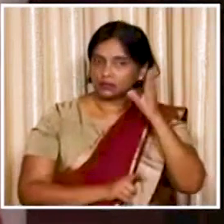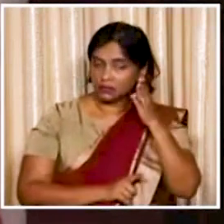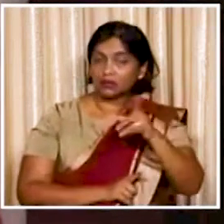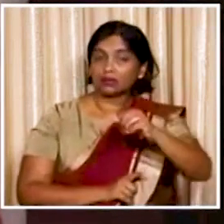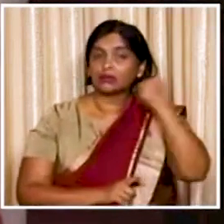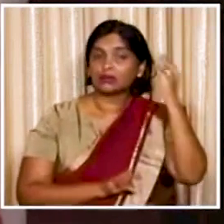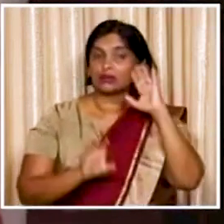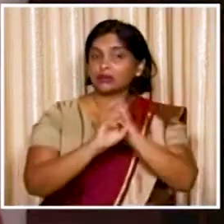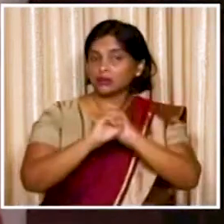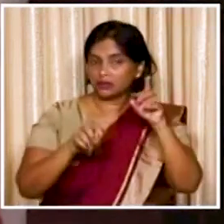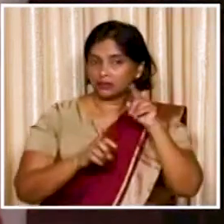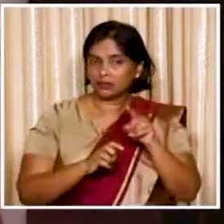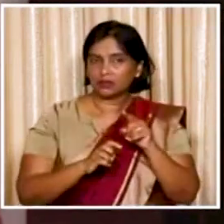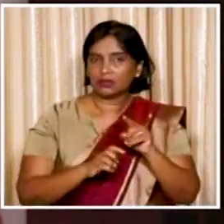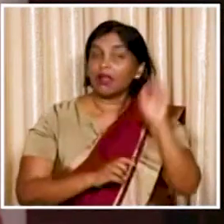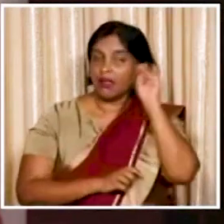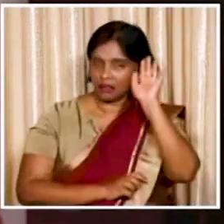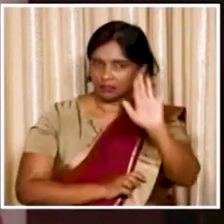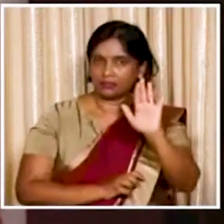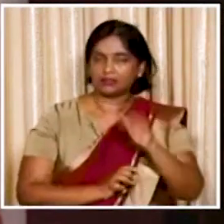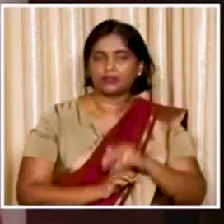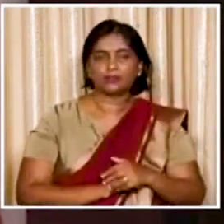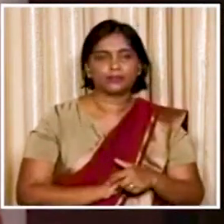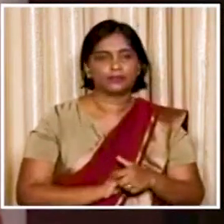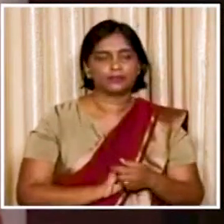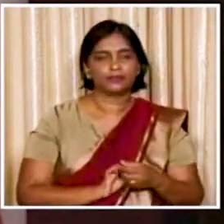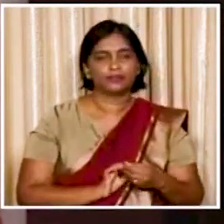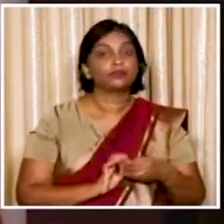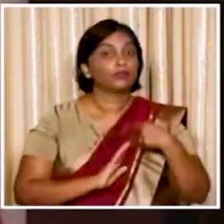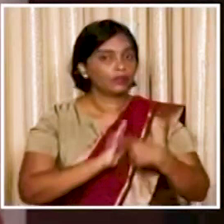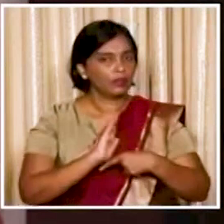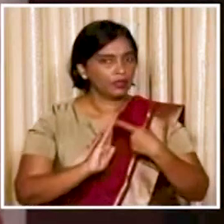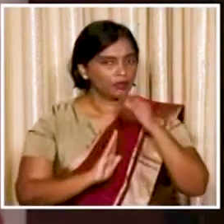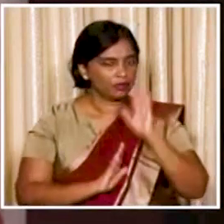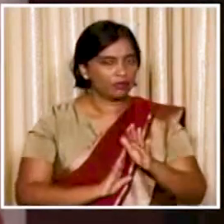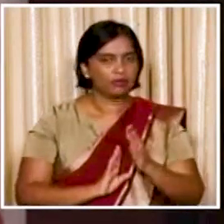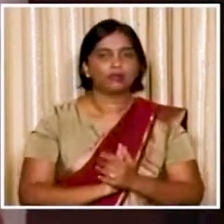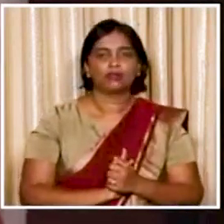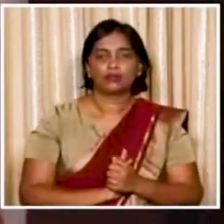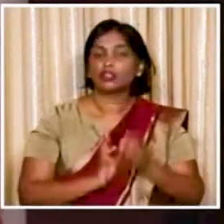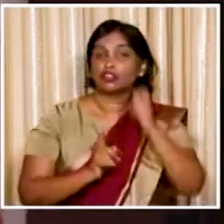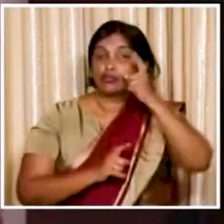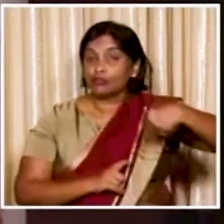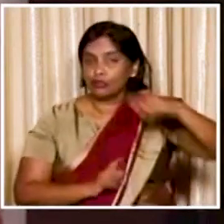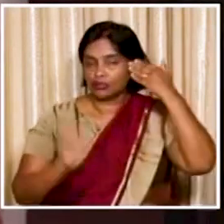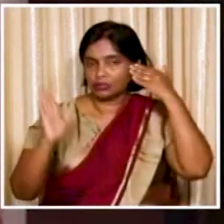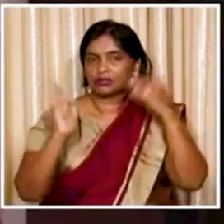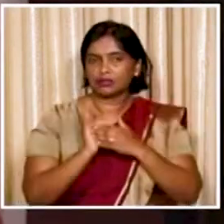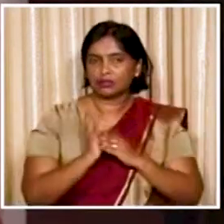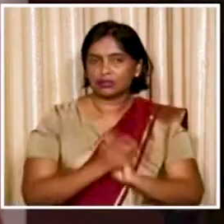කරපු ප්‍රකාශයේ පිළිබඳව අහගෙන ඉන්න රට වෙනුවෙන් ජනතාව වෙනුවෙන්